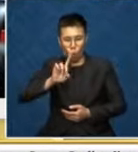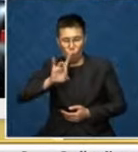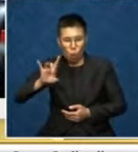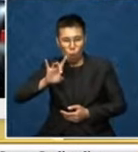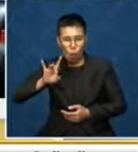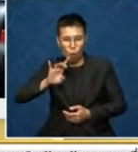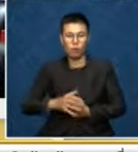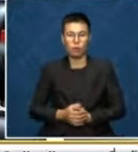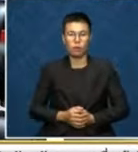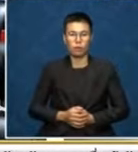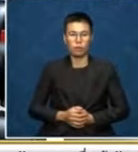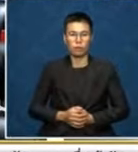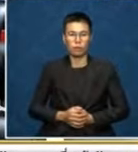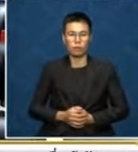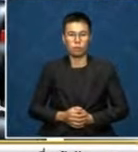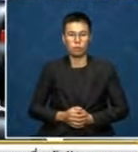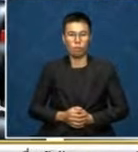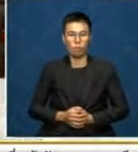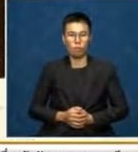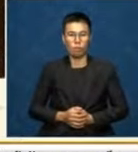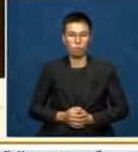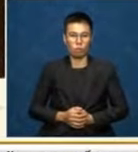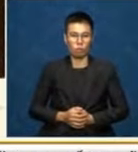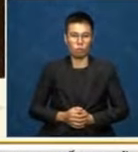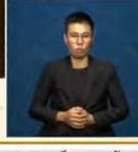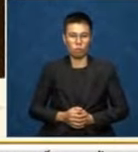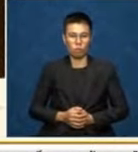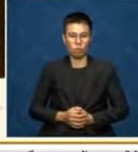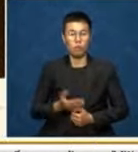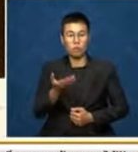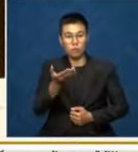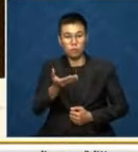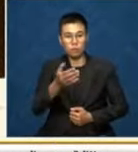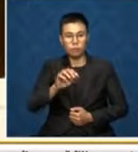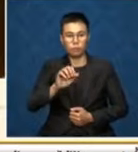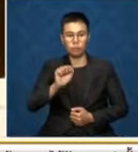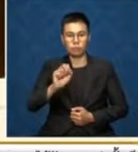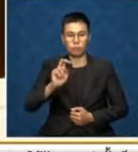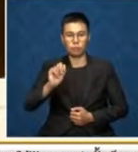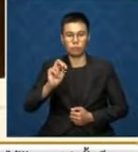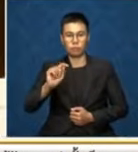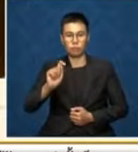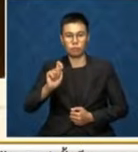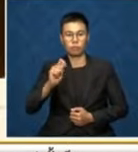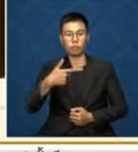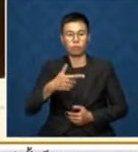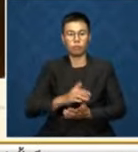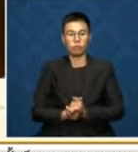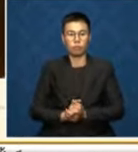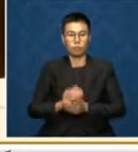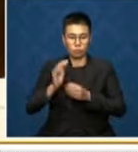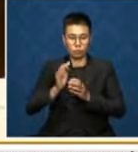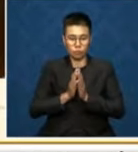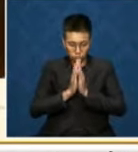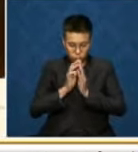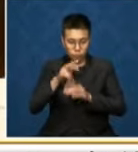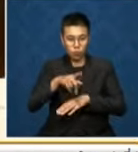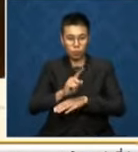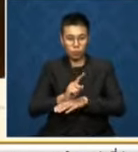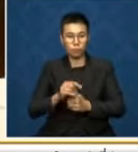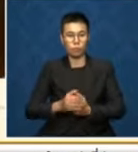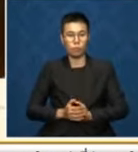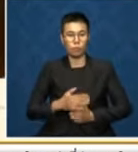คุณครับผม ขอบคุณครับเชิญท่านสนองเทพอักษรนรงค์ครับ ท่านประธานที่เคารพท่านสมาชิกผู้มีเกียรติ